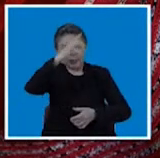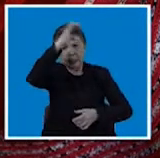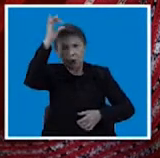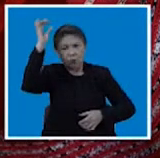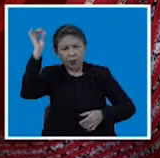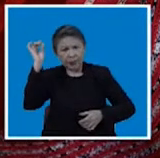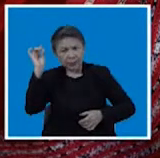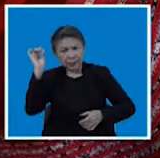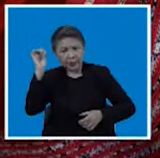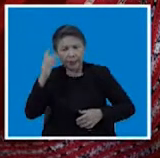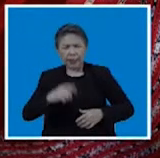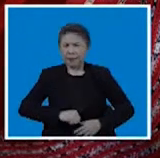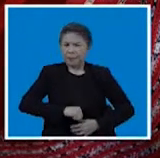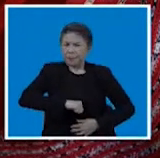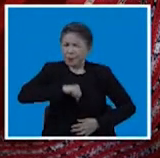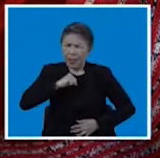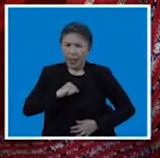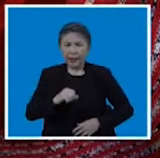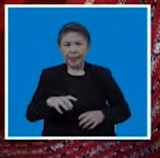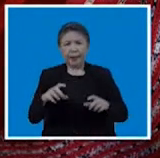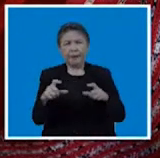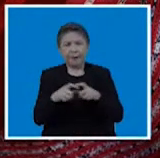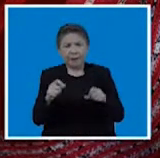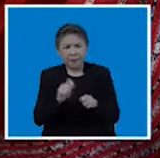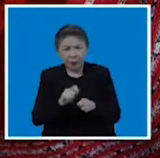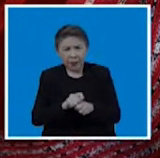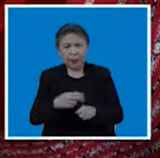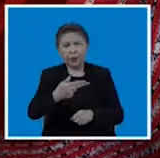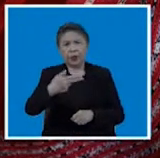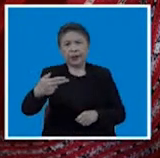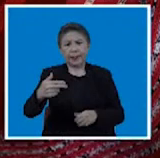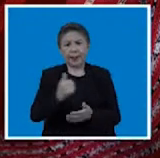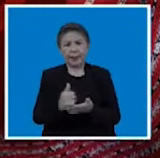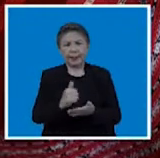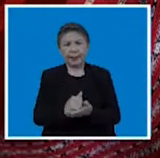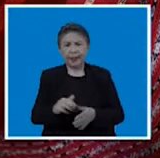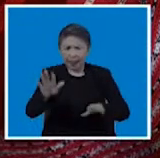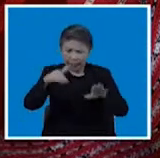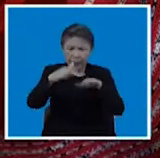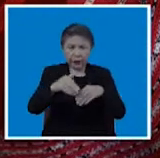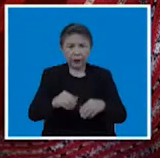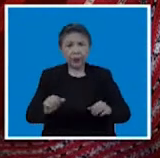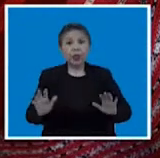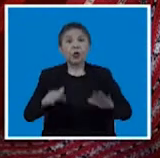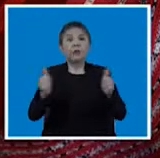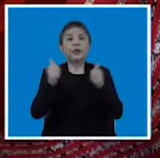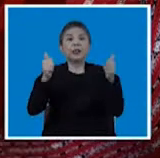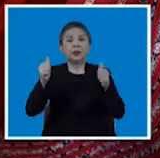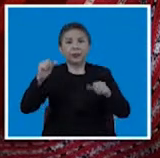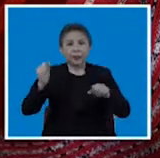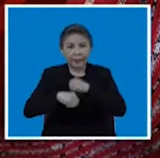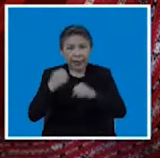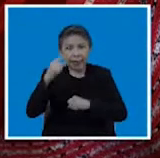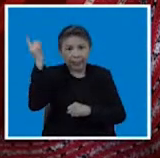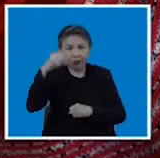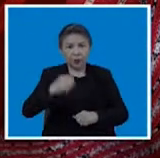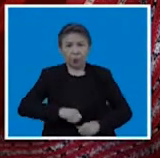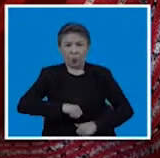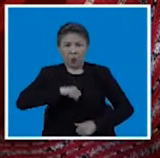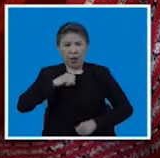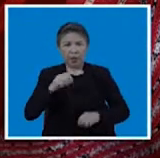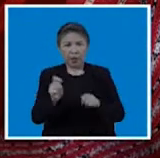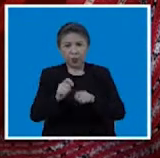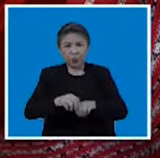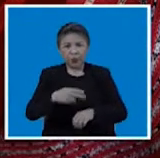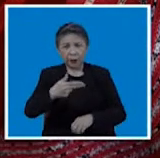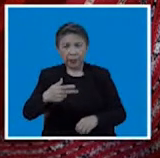inovasi dan rasa bangga dengan karya-karya anak negeri. Mari bersama mensukseskan Gerakan Nasional Bangga Buatan